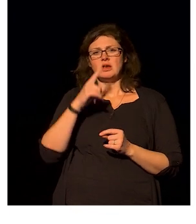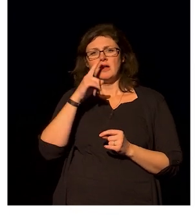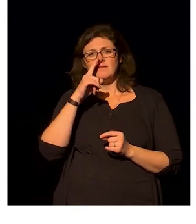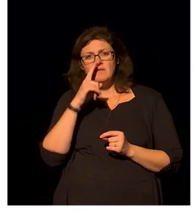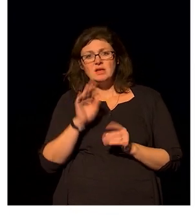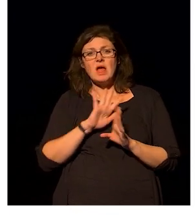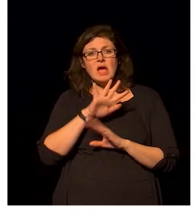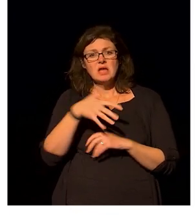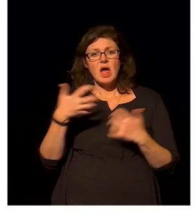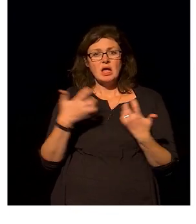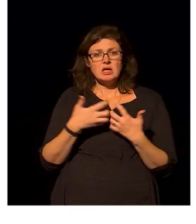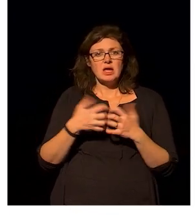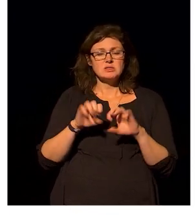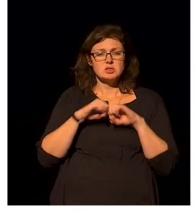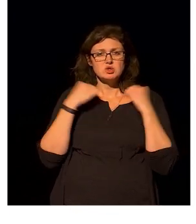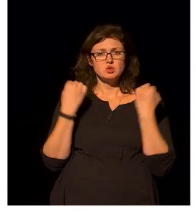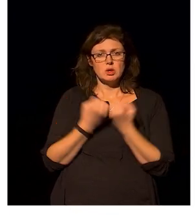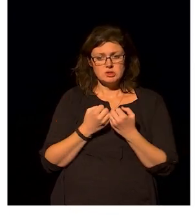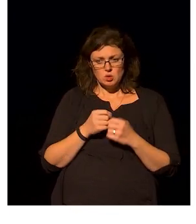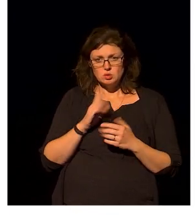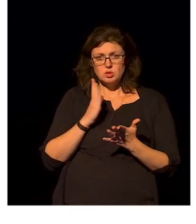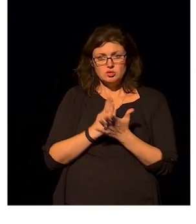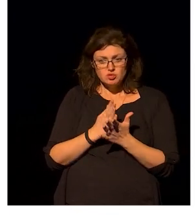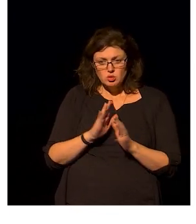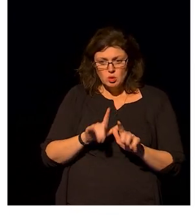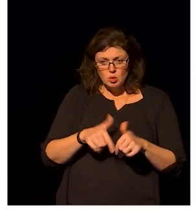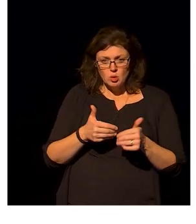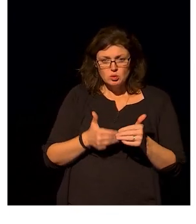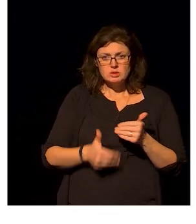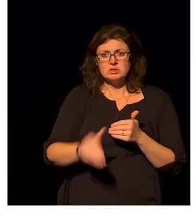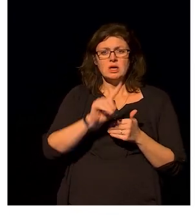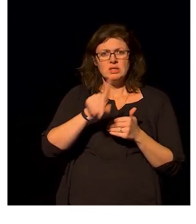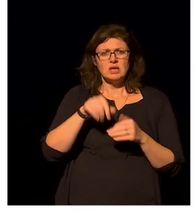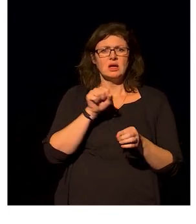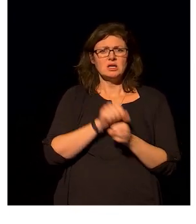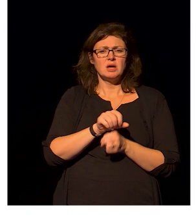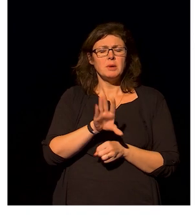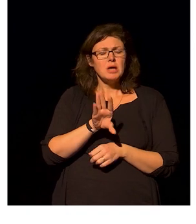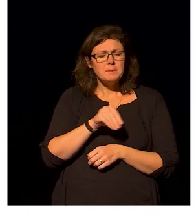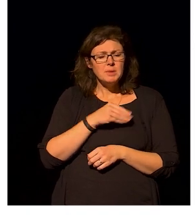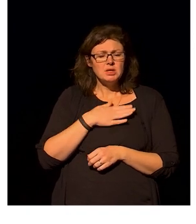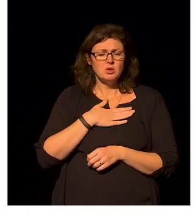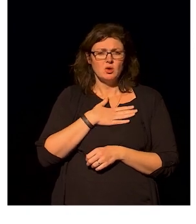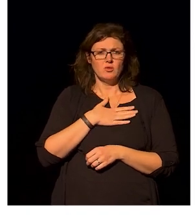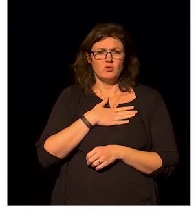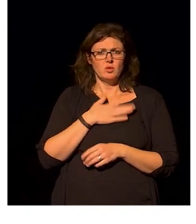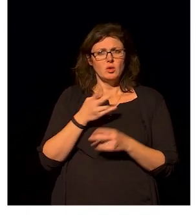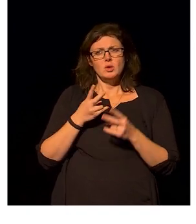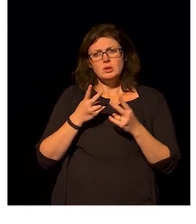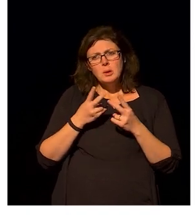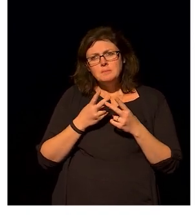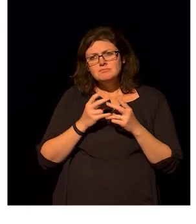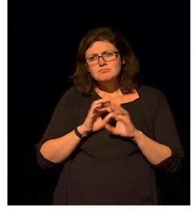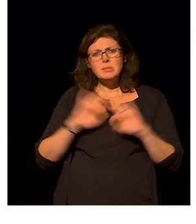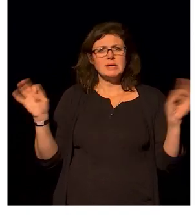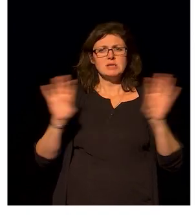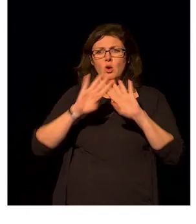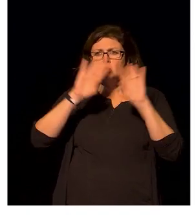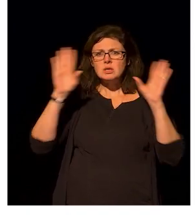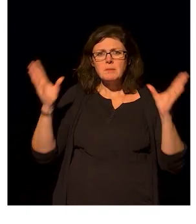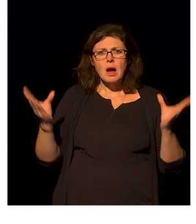lebt, dann kann man, glaube ich, Mitgefühl besser universell verteilen oder